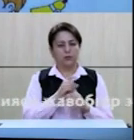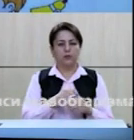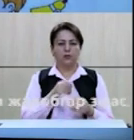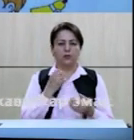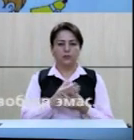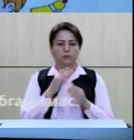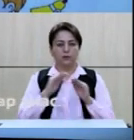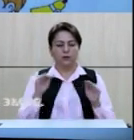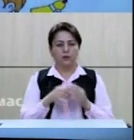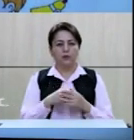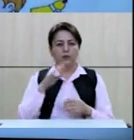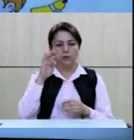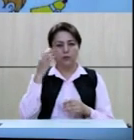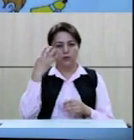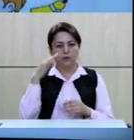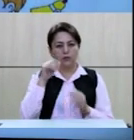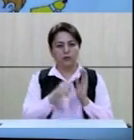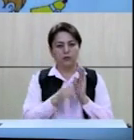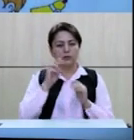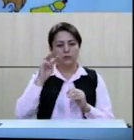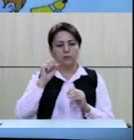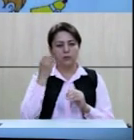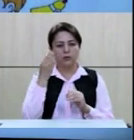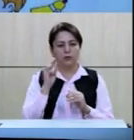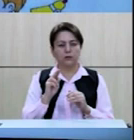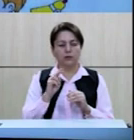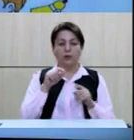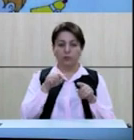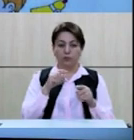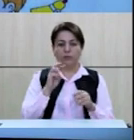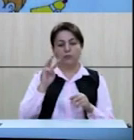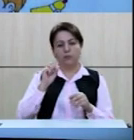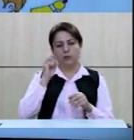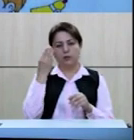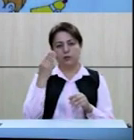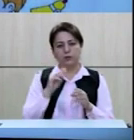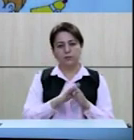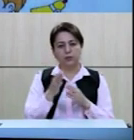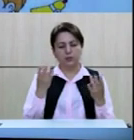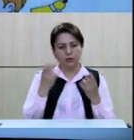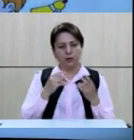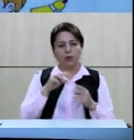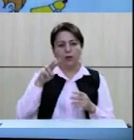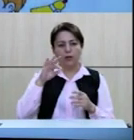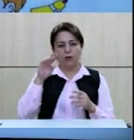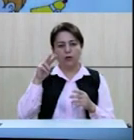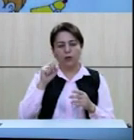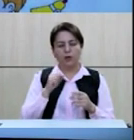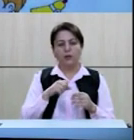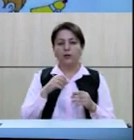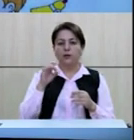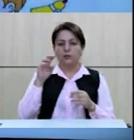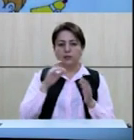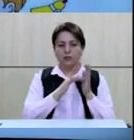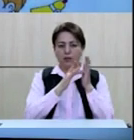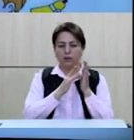o'quvchilar. 446-chi mashq. Ushbu mashqni ham bajarib qo'ying. Lola saylida mavzusida